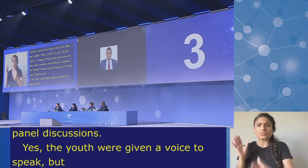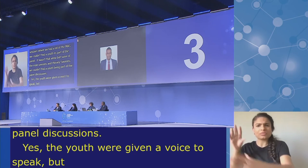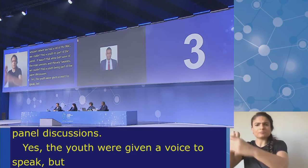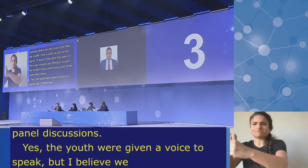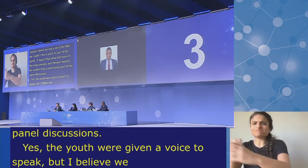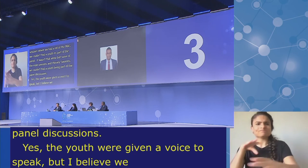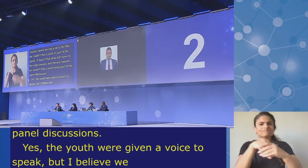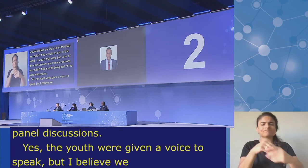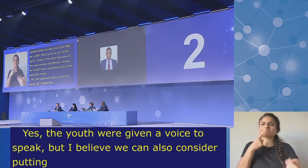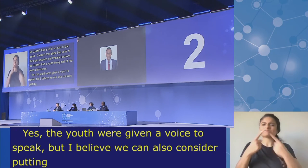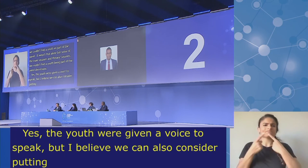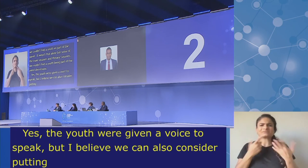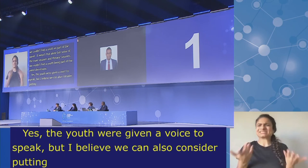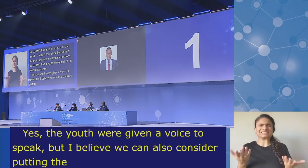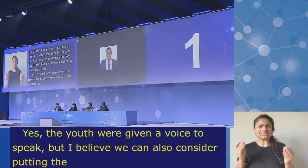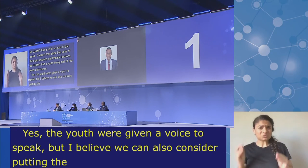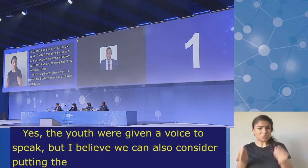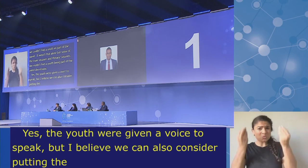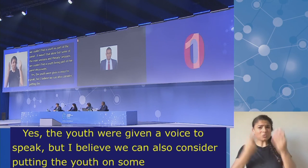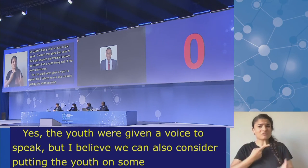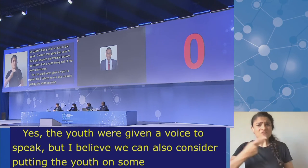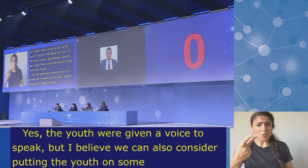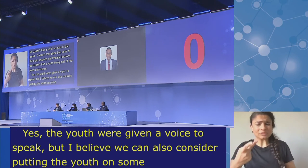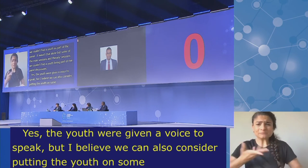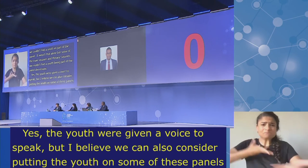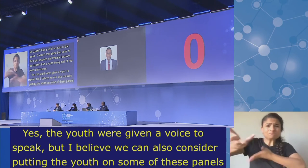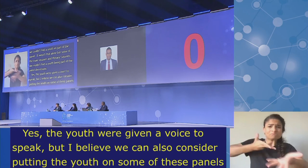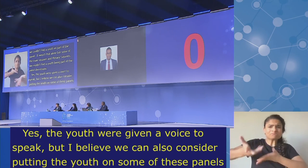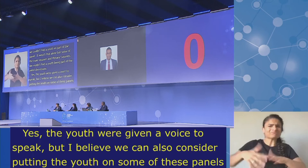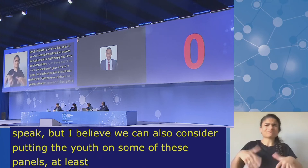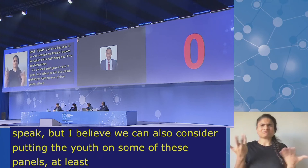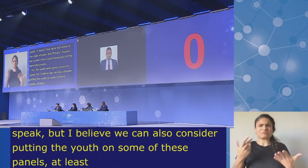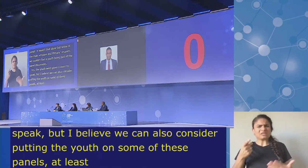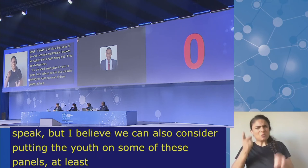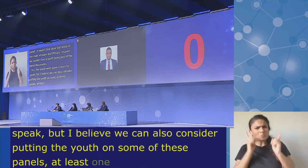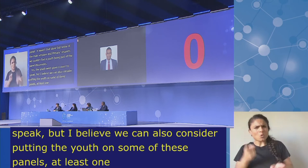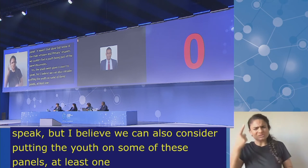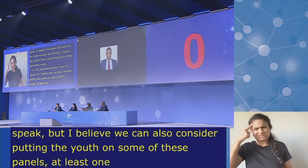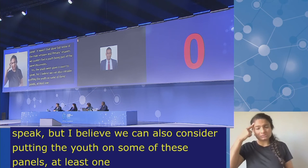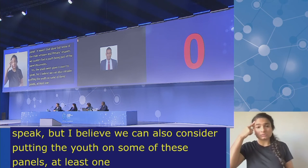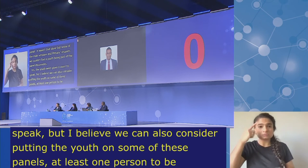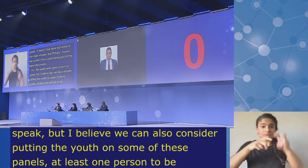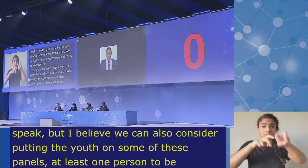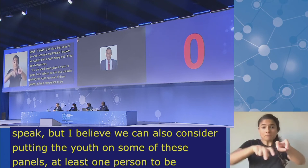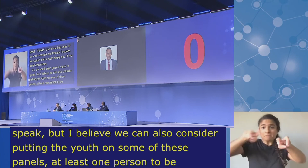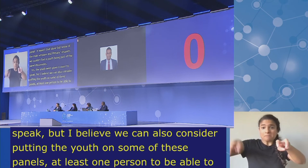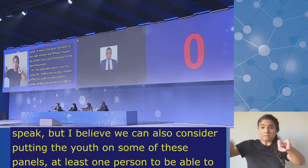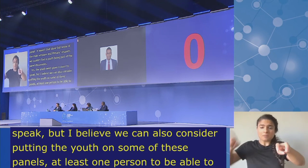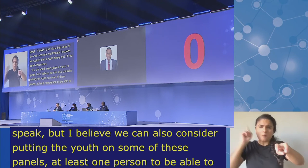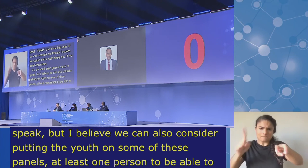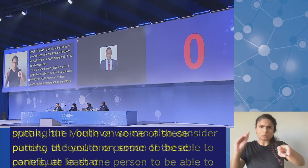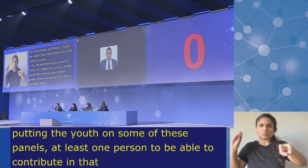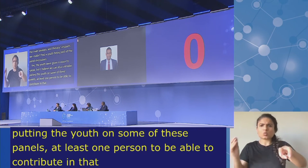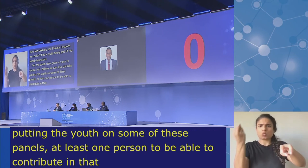многосторонней консультативной группы голосов молодых людей не было. Часто они присутствовали среди аудитории, но они также должны